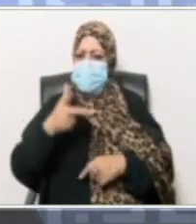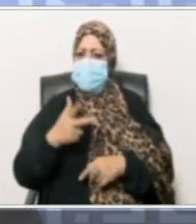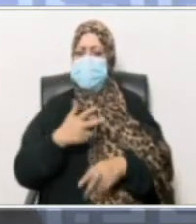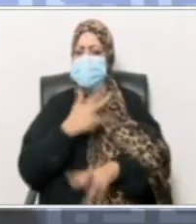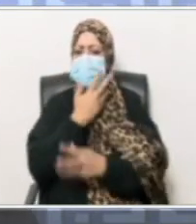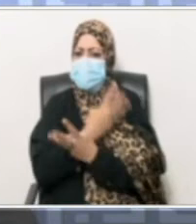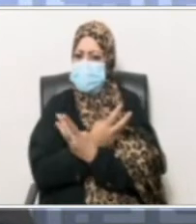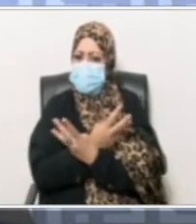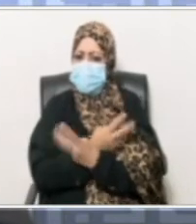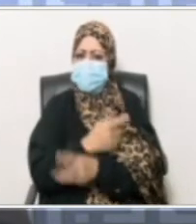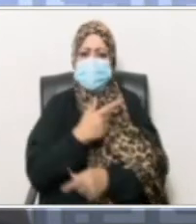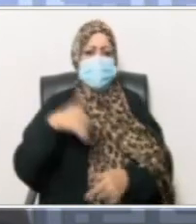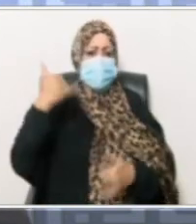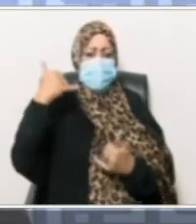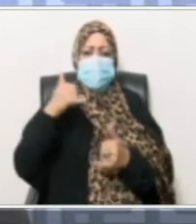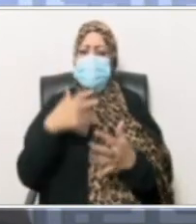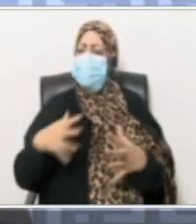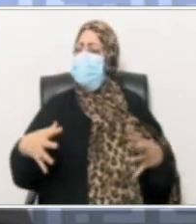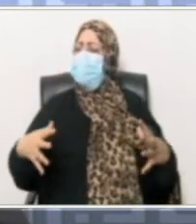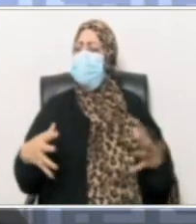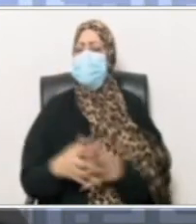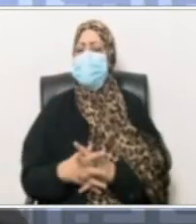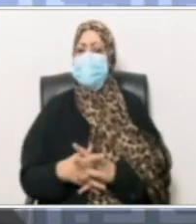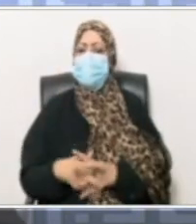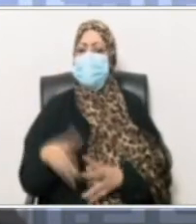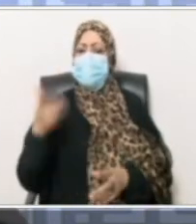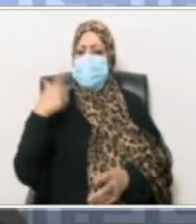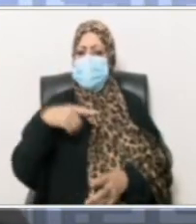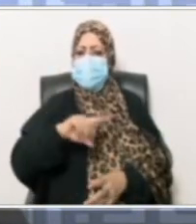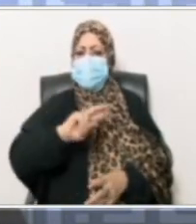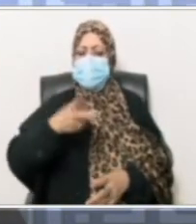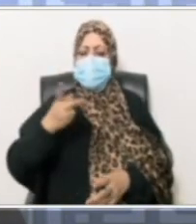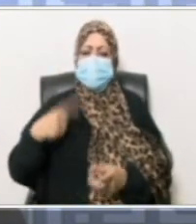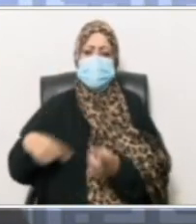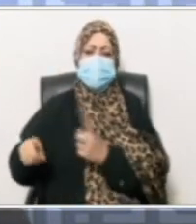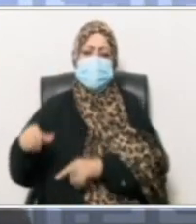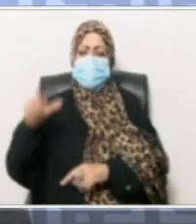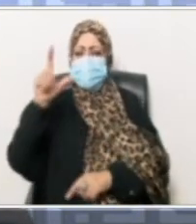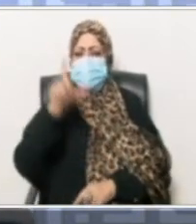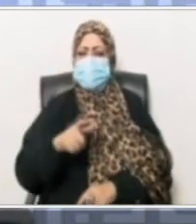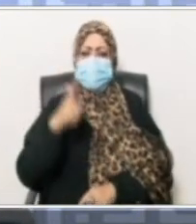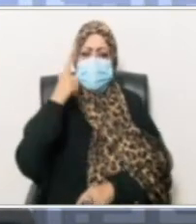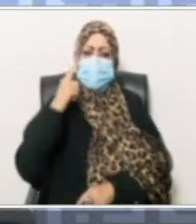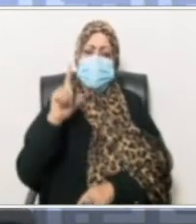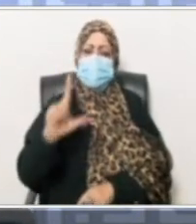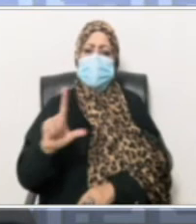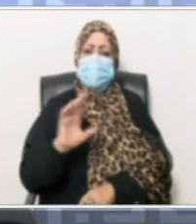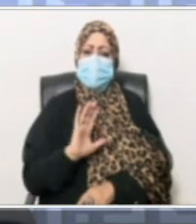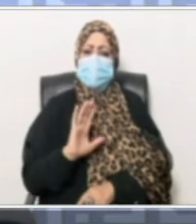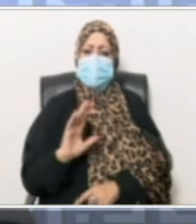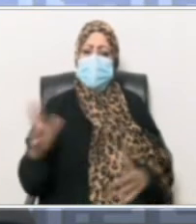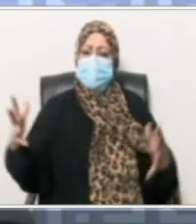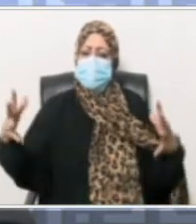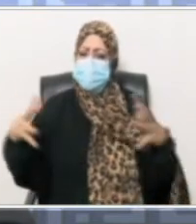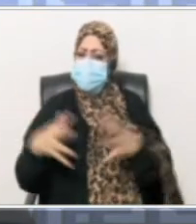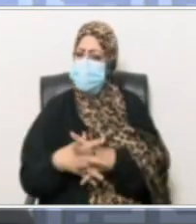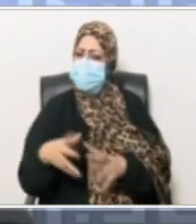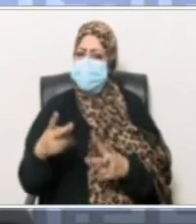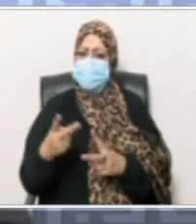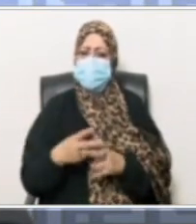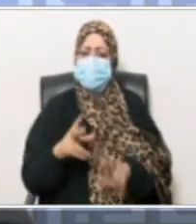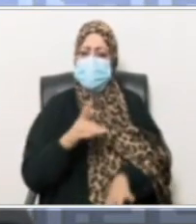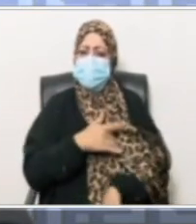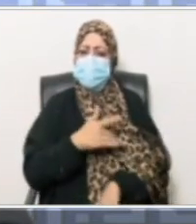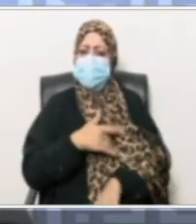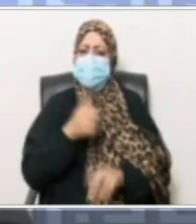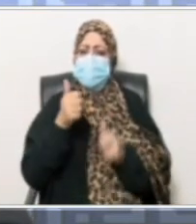ولا غيره. بجميع أجناس أهل ليبيا ما عندنا شعرة، الليبيين بعضهم على بعض مقلوبة. والله كانوا في التبات يا جماعة الخير